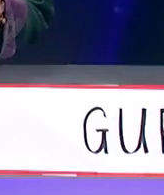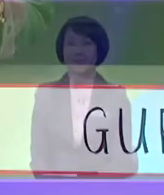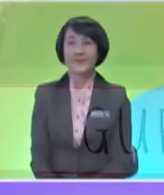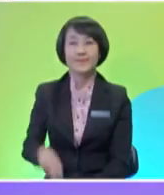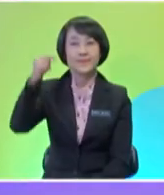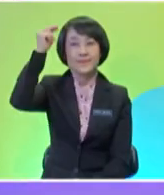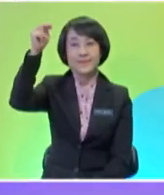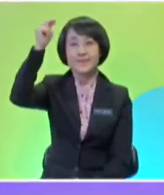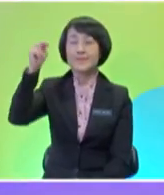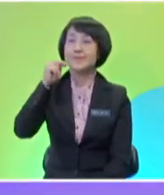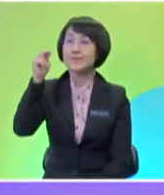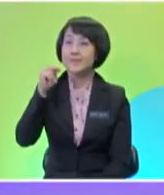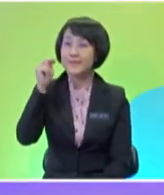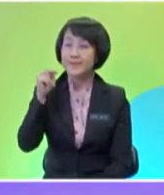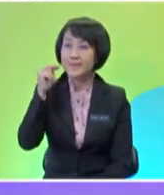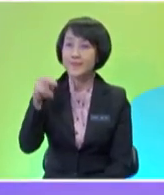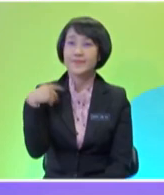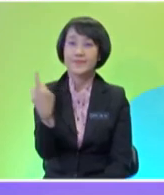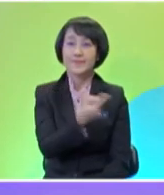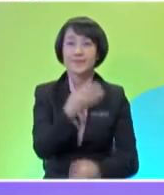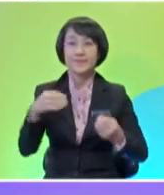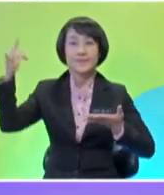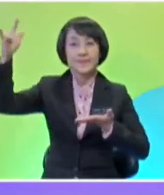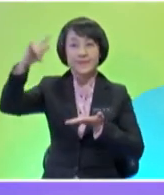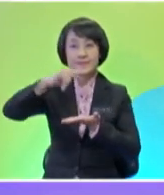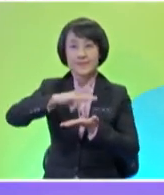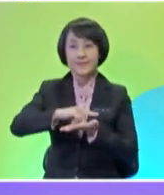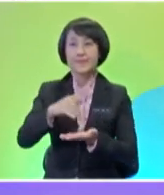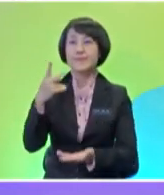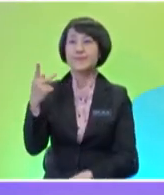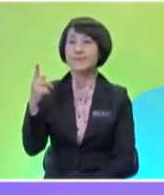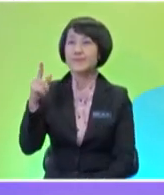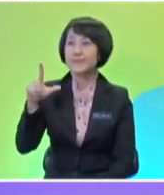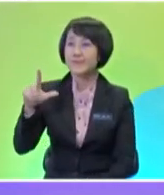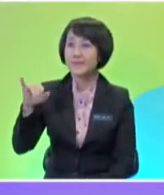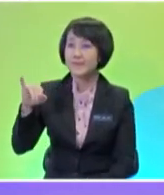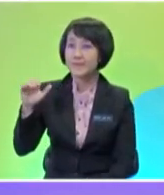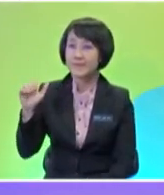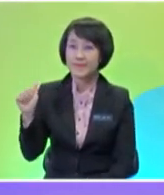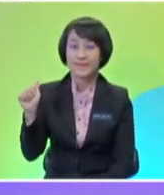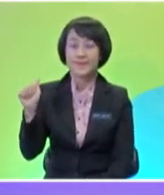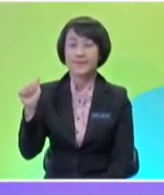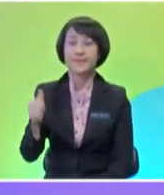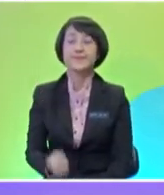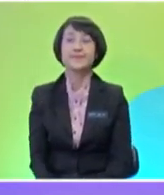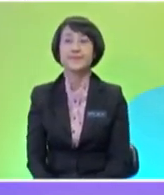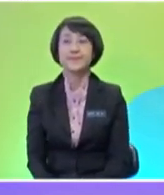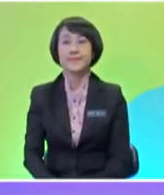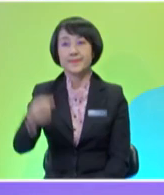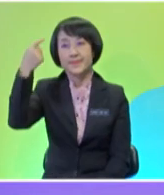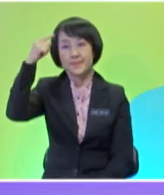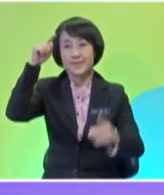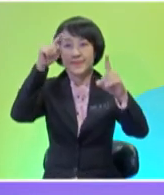tuan tuan dan perempuan kita telah mendarat di lapangan terbang antar bangsa Kuala Lumpur bagi Tujuan